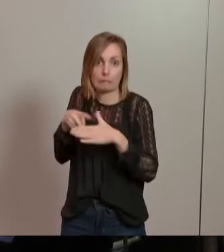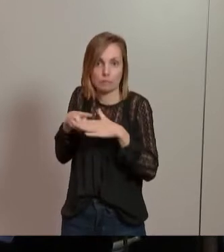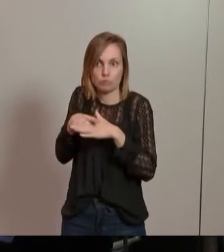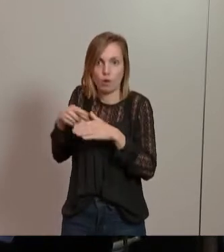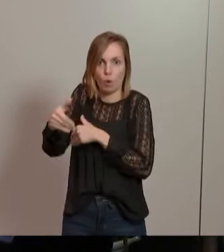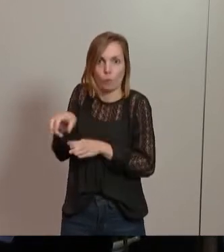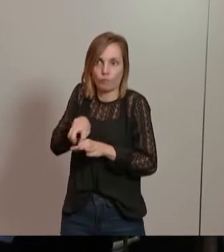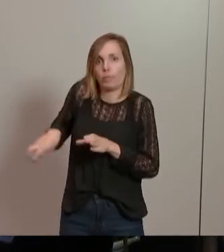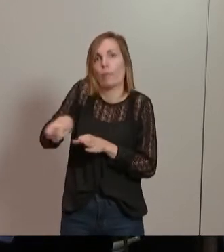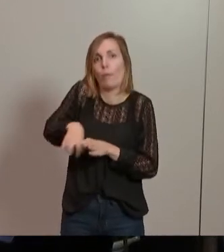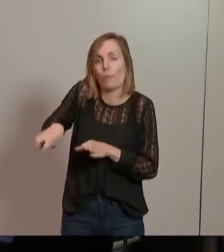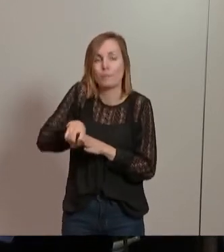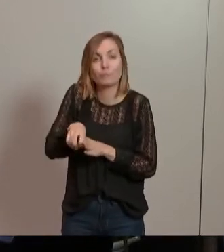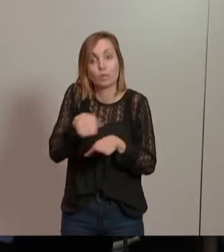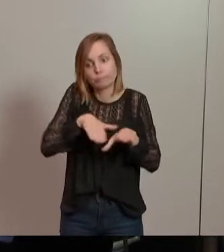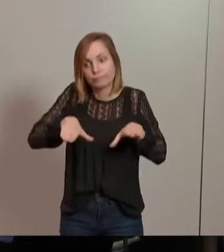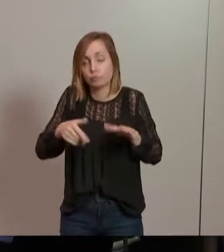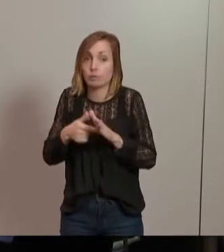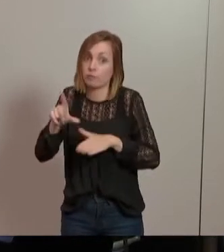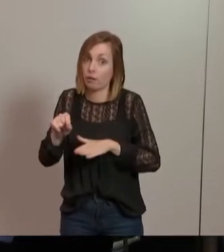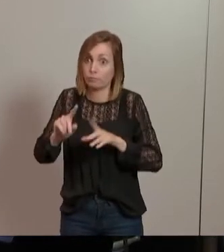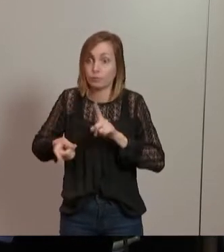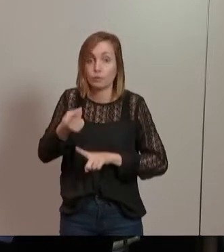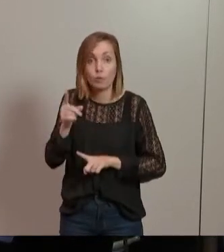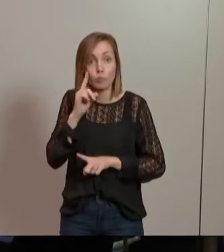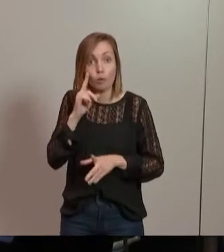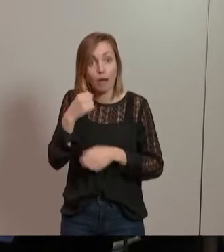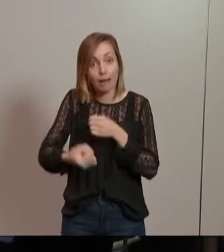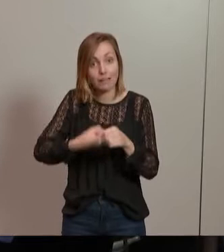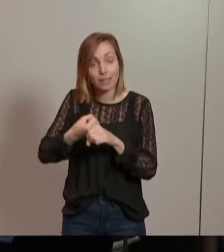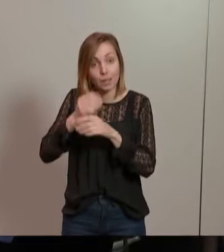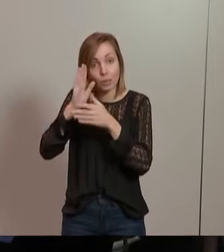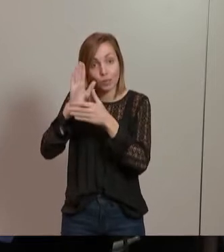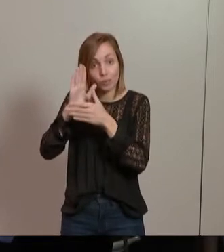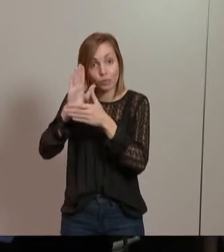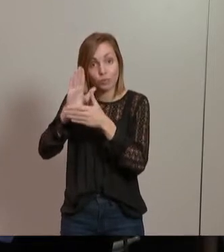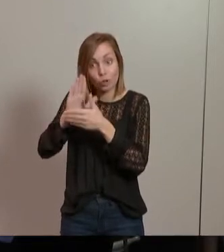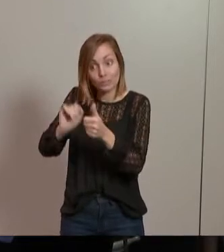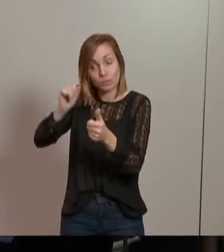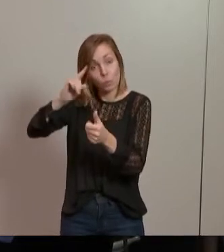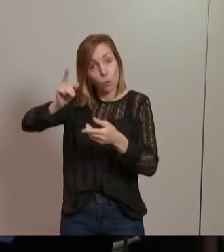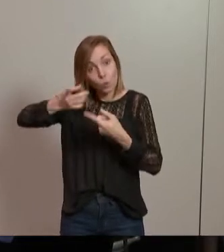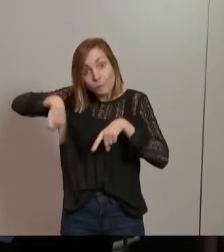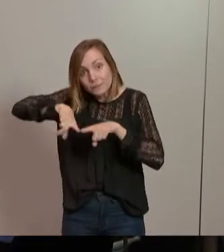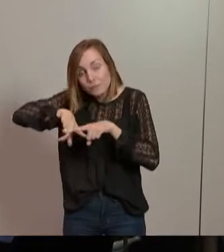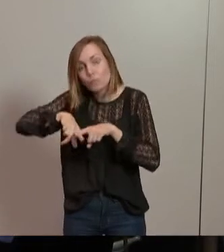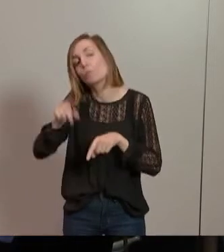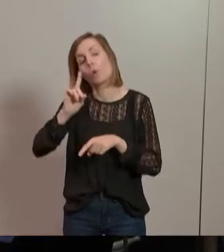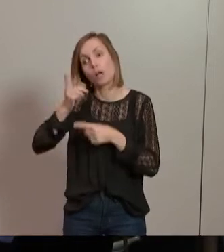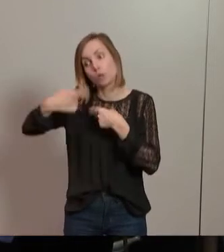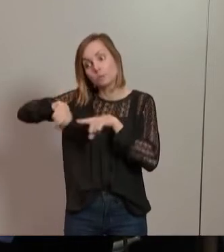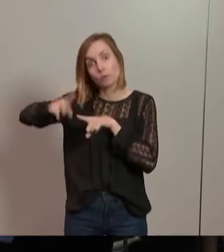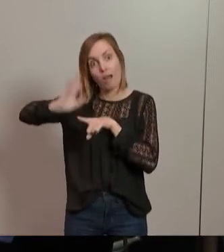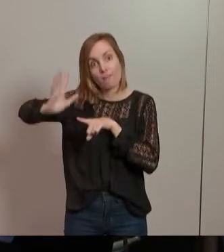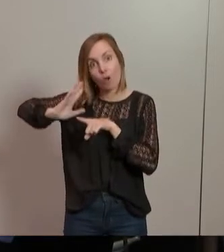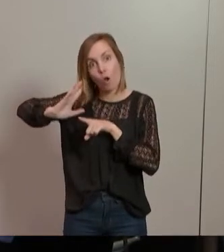Et puis 2020, c'était un moment important aussi parce que c'est l'année de transition pour la commission. On est passé de l'ancienne